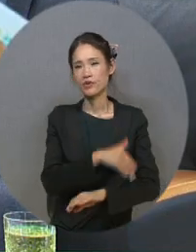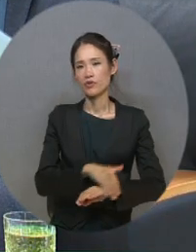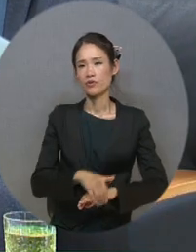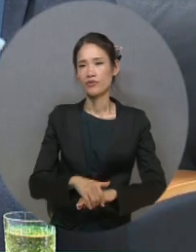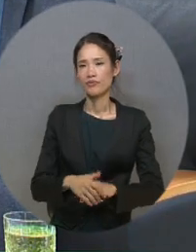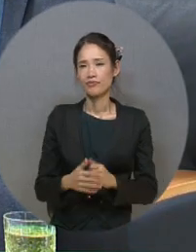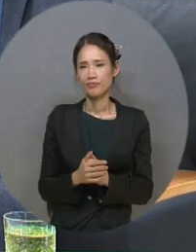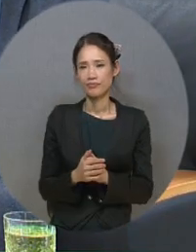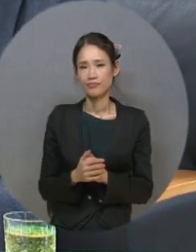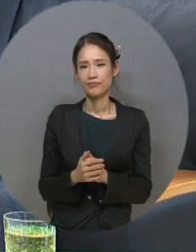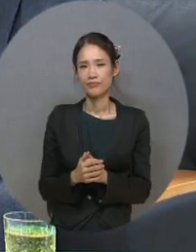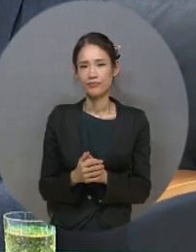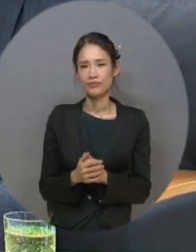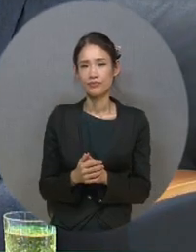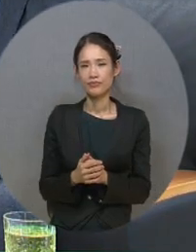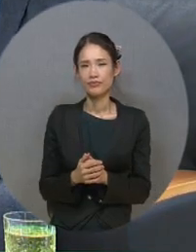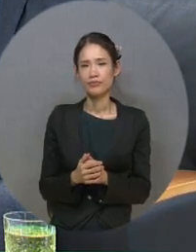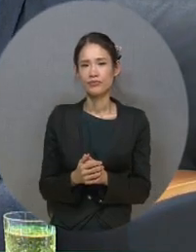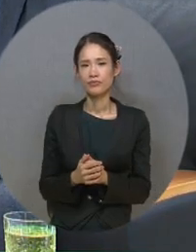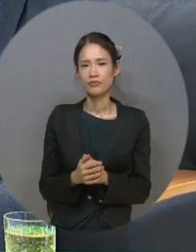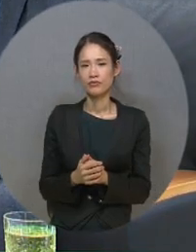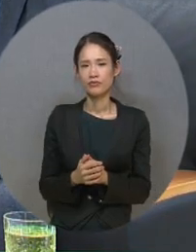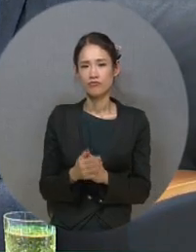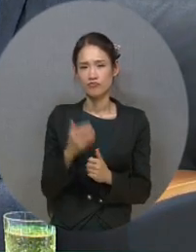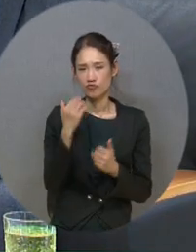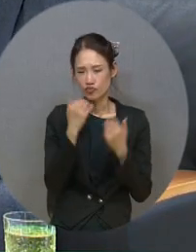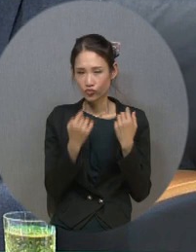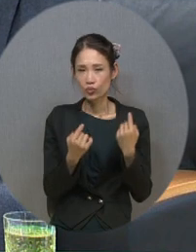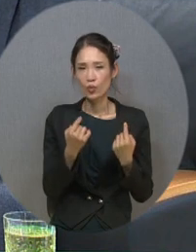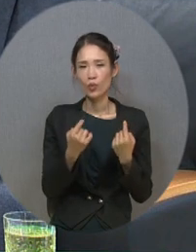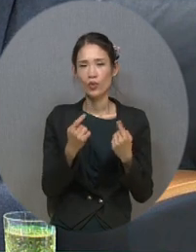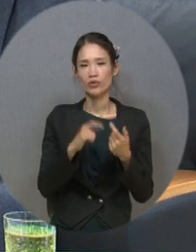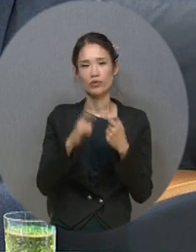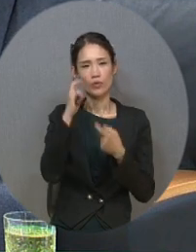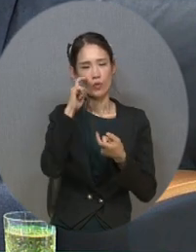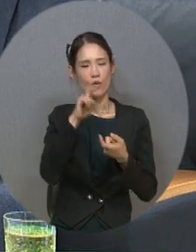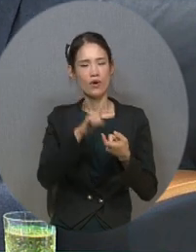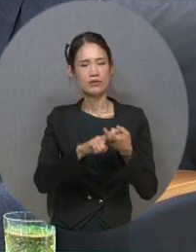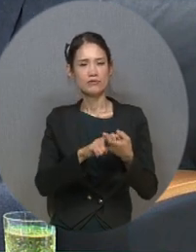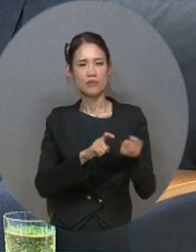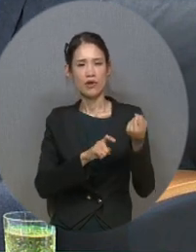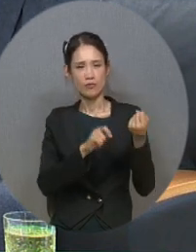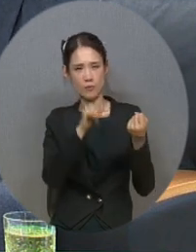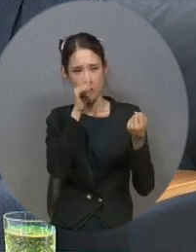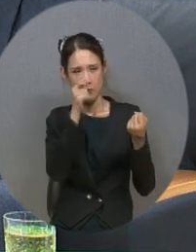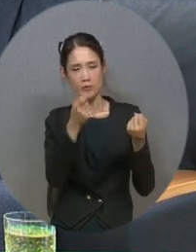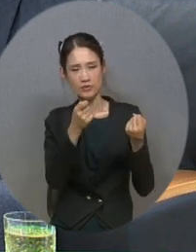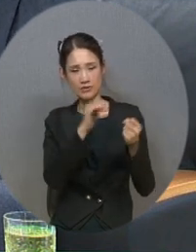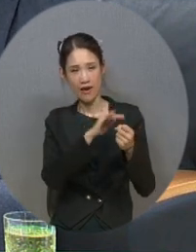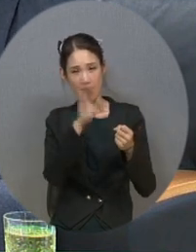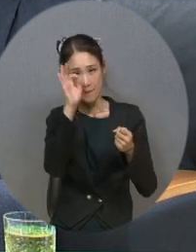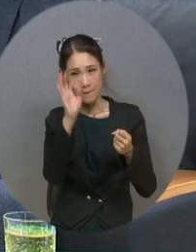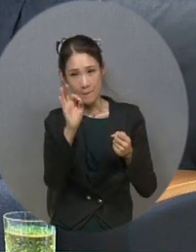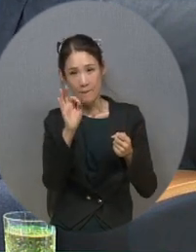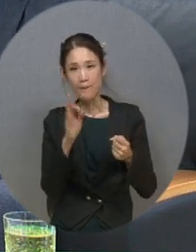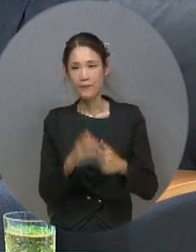의료 인프라 확충에 대해서는 누구보다도 관심을 갖고 계신 듯 합니다. 잘